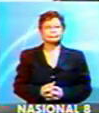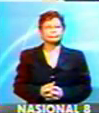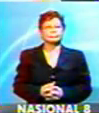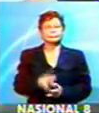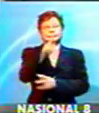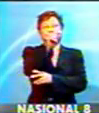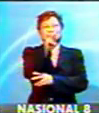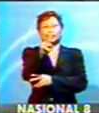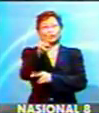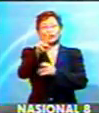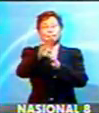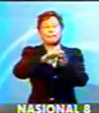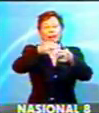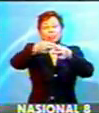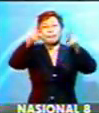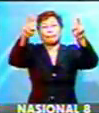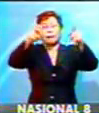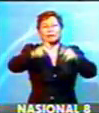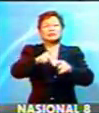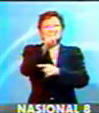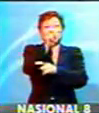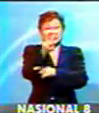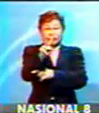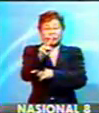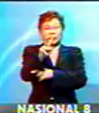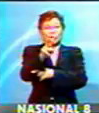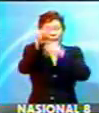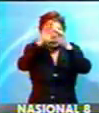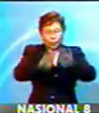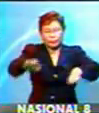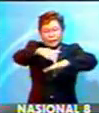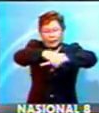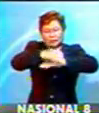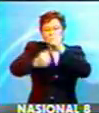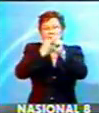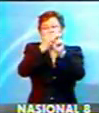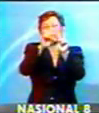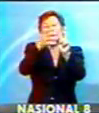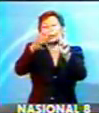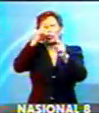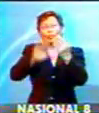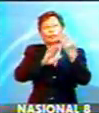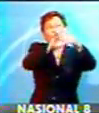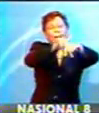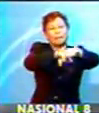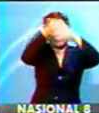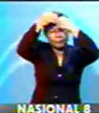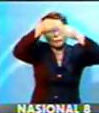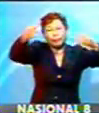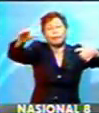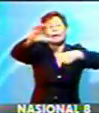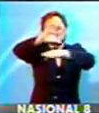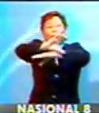stesen televisyen bernama TV perlu menjadi saluran yang menawarkan Sumber berita berbahasa inggeris tahun depan bagi menghadapi era penyiaran digital